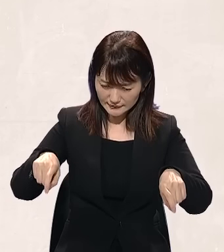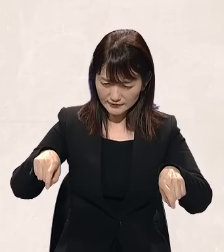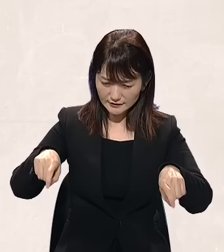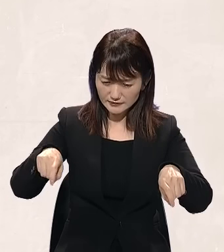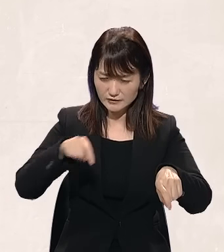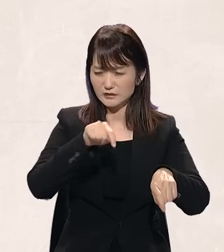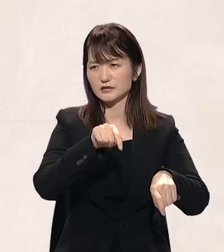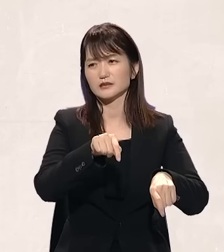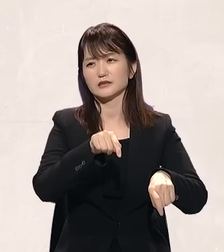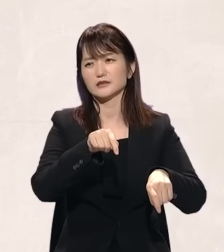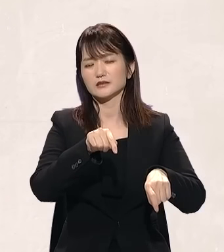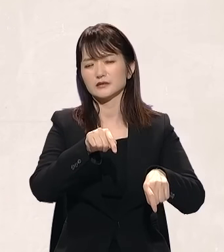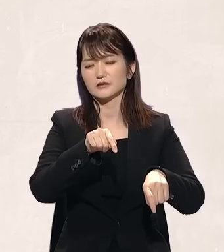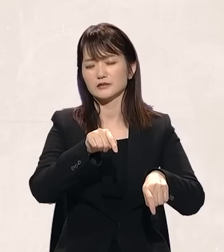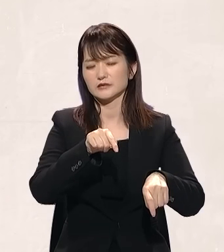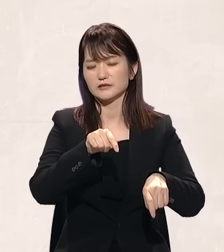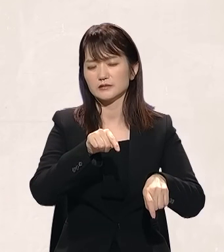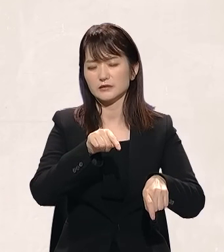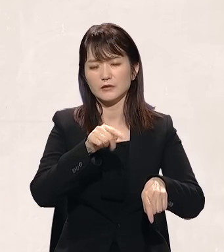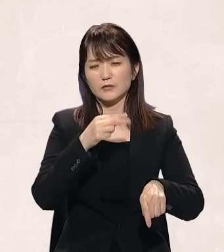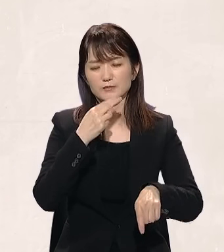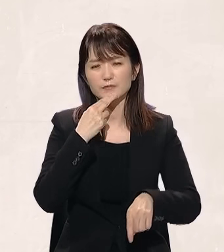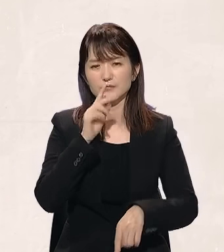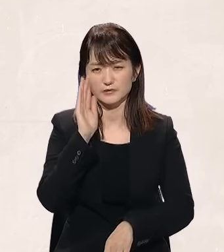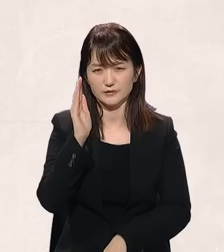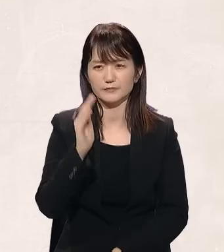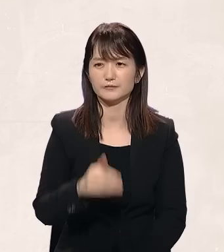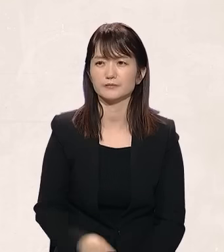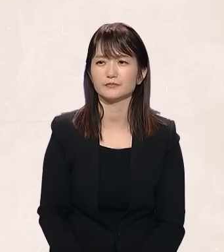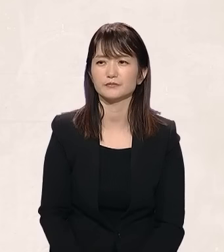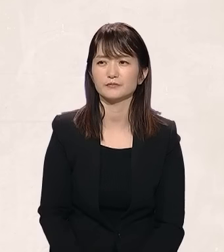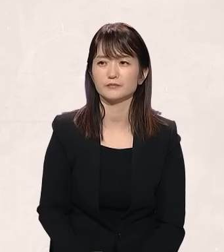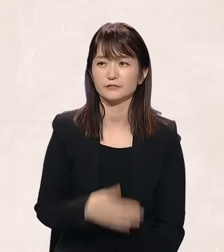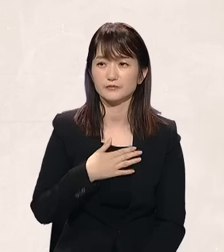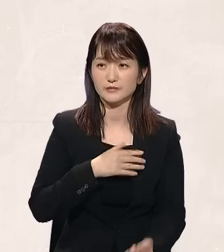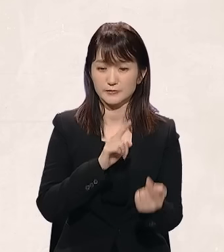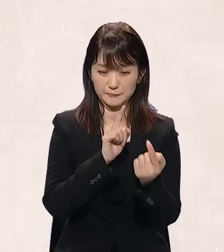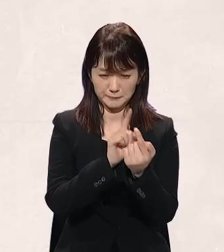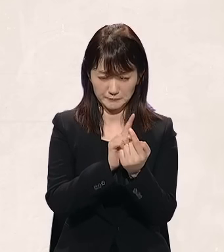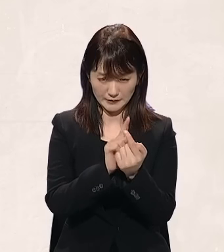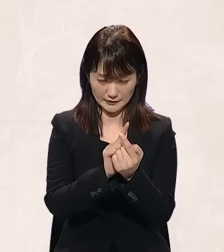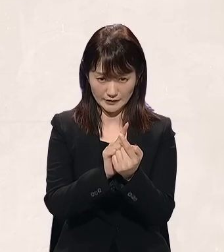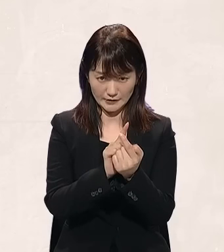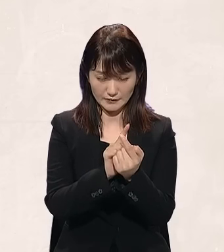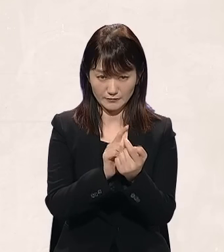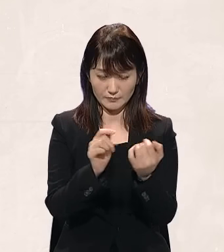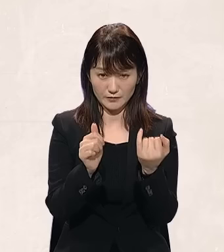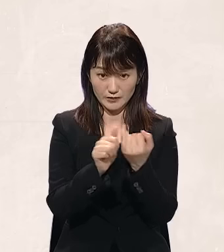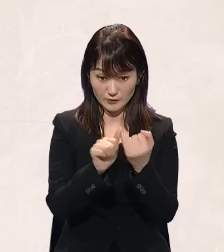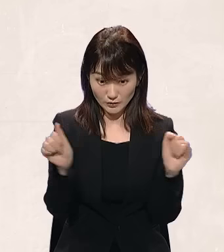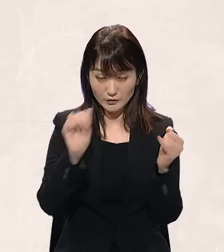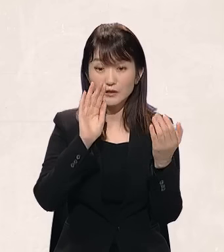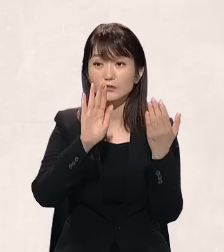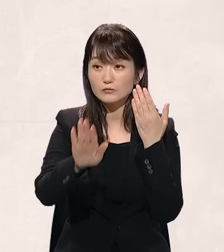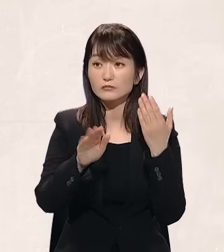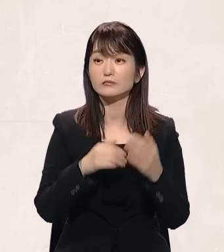그것은 전혀 근거 없는 얘기입니다. 저는 그 만남을 깨끗이 정리한 후에